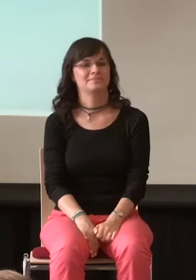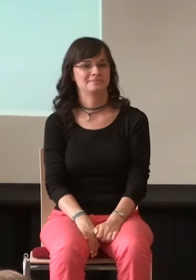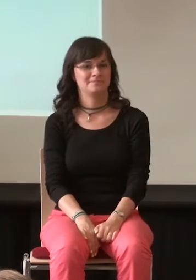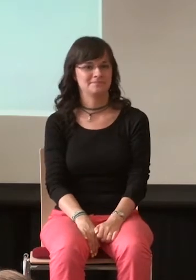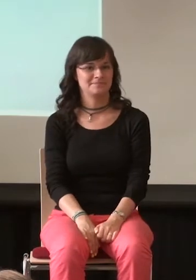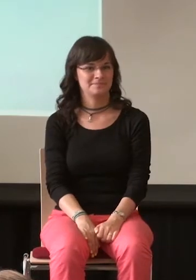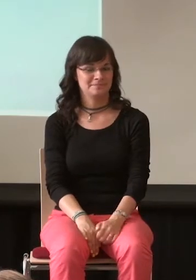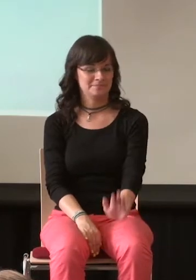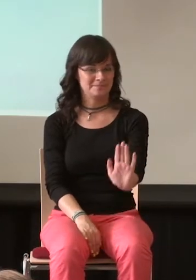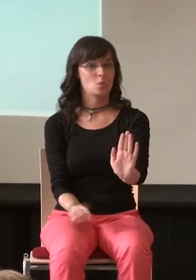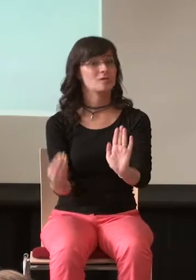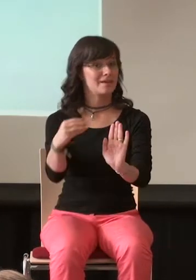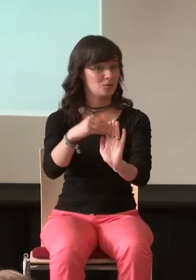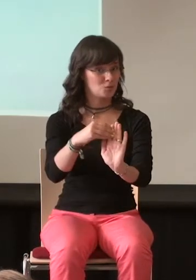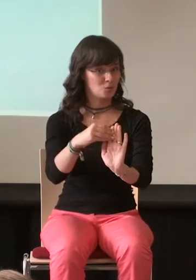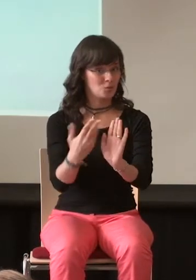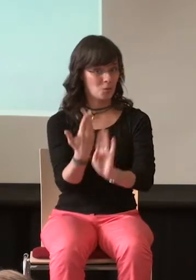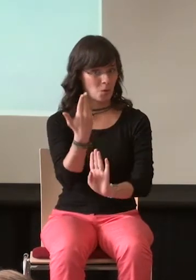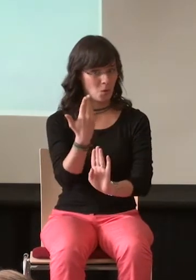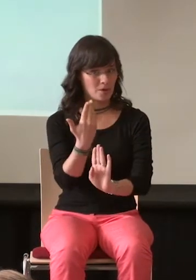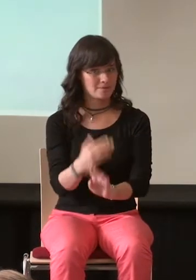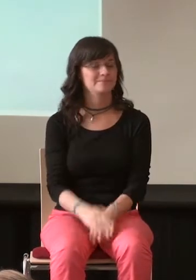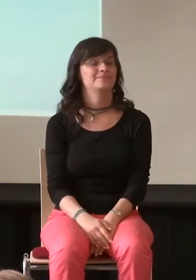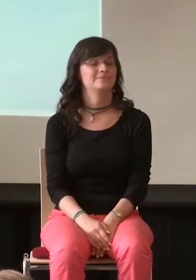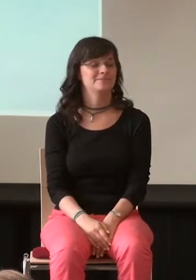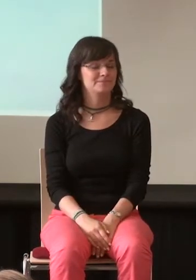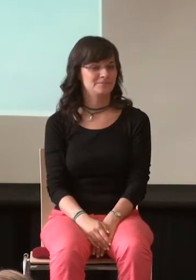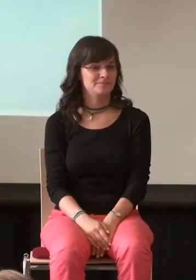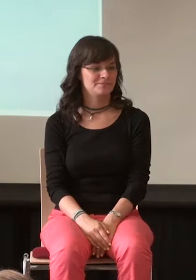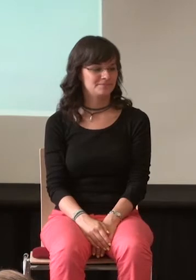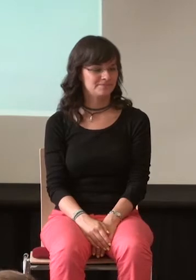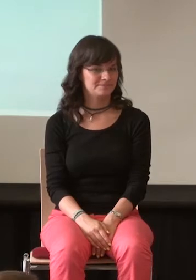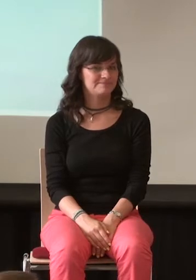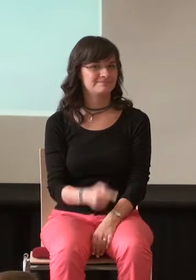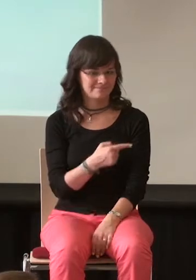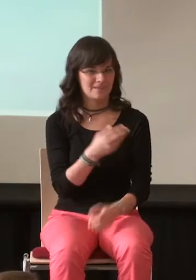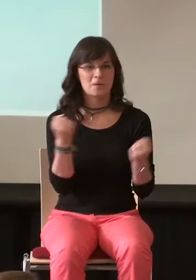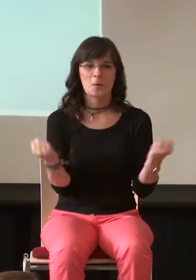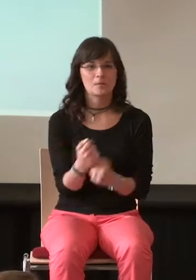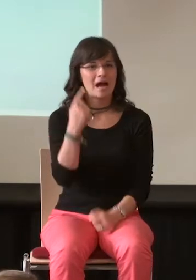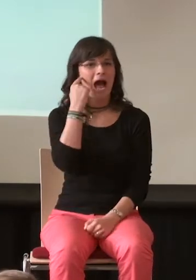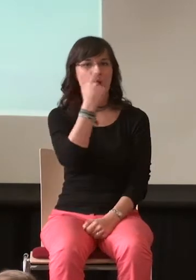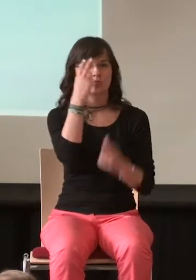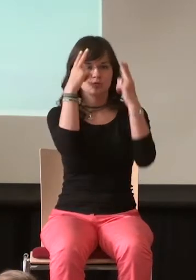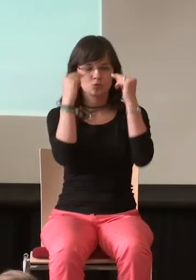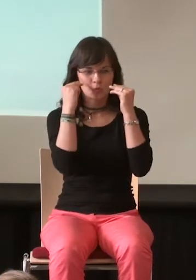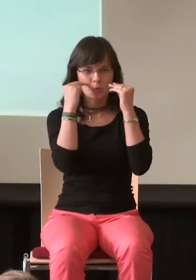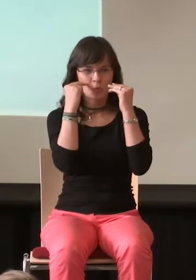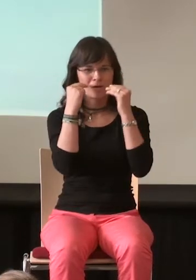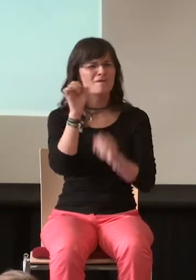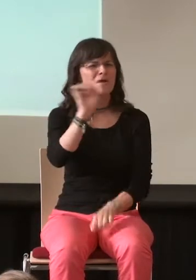jetzt was mit rein und zwar, diese Übungen bitte auch mal mit geschlossenen Augen machen, warum?